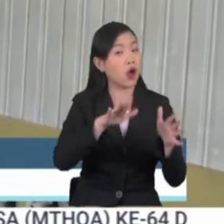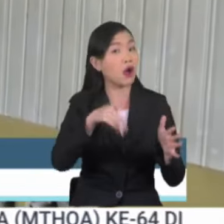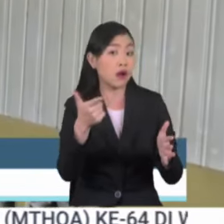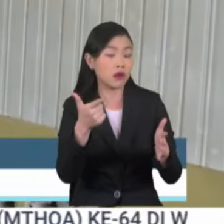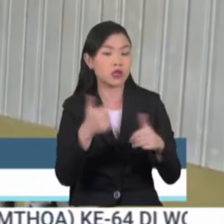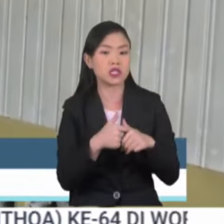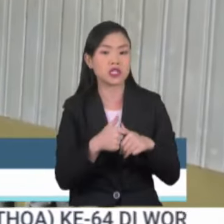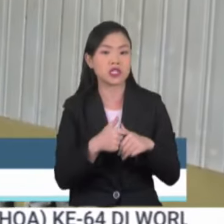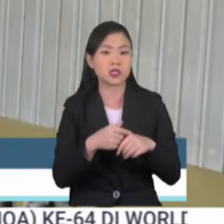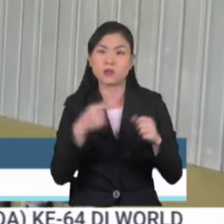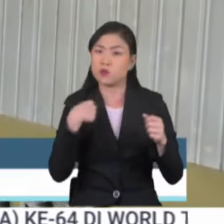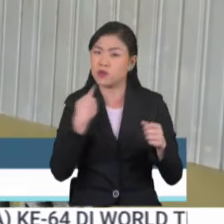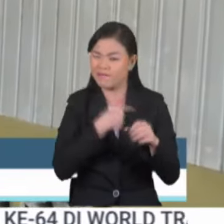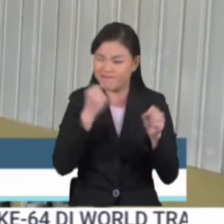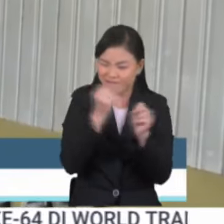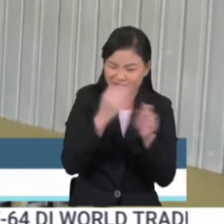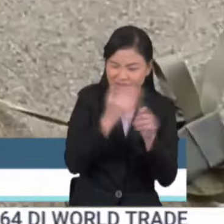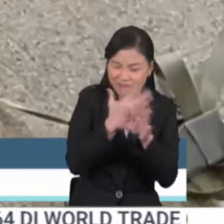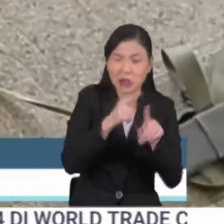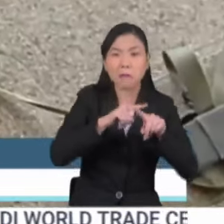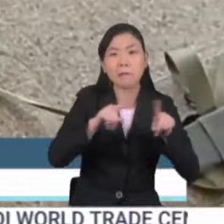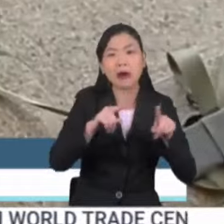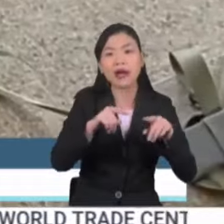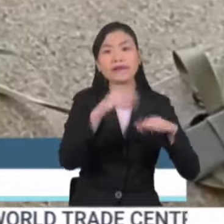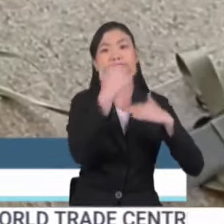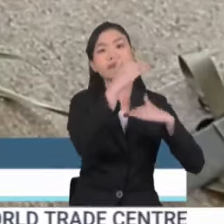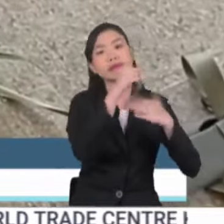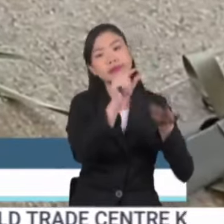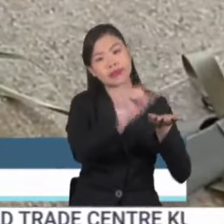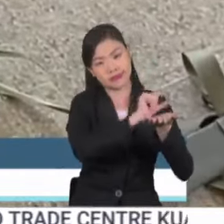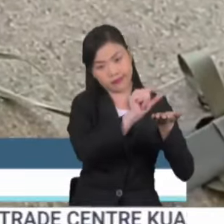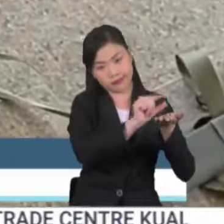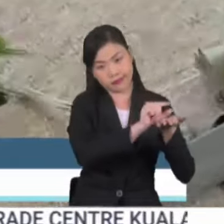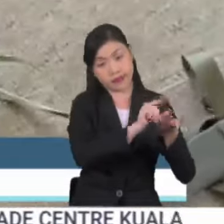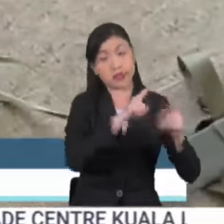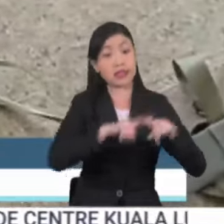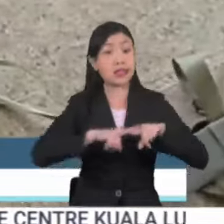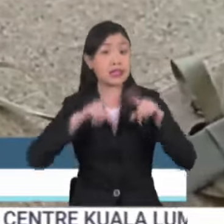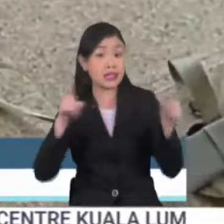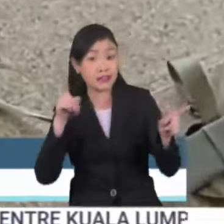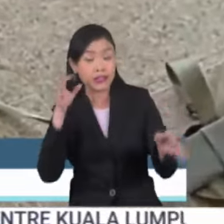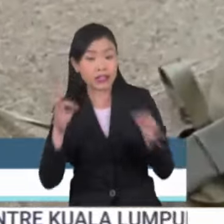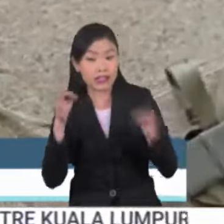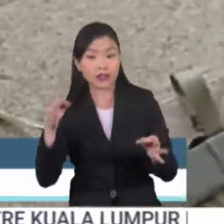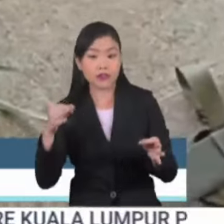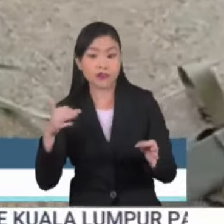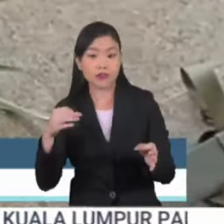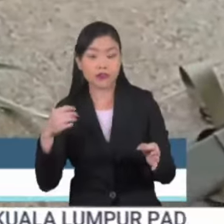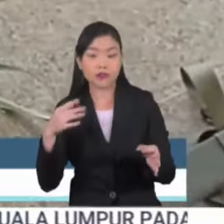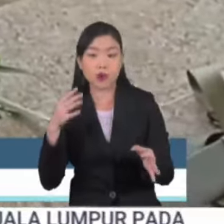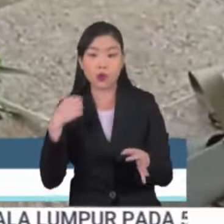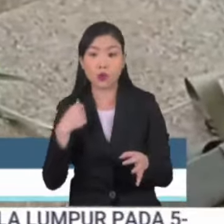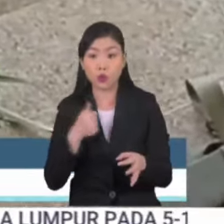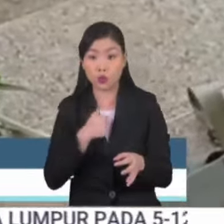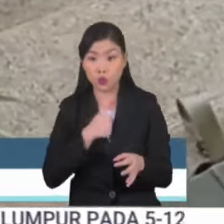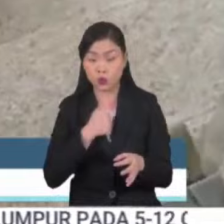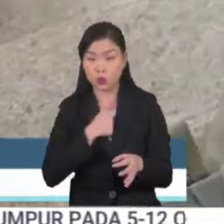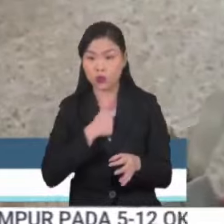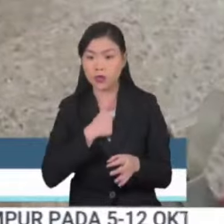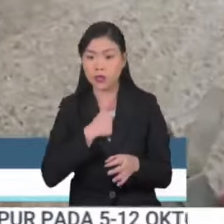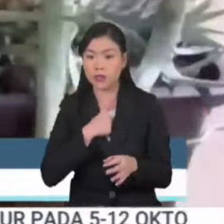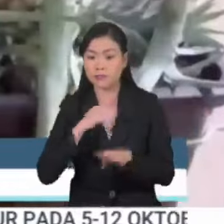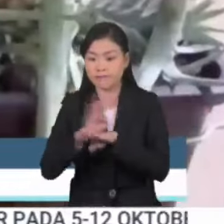pun itulah gajinya berbeza dengan apa pendapatan yang kita peroleh sekiranya kita menceburi